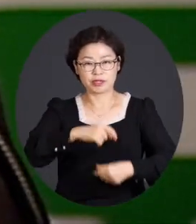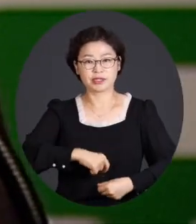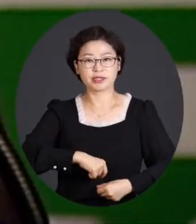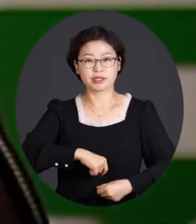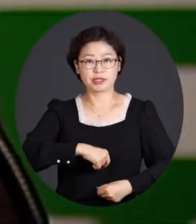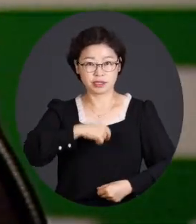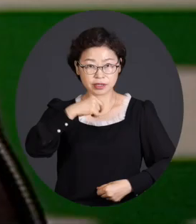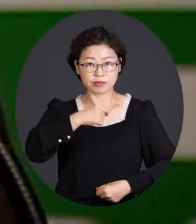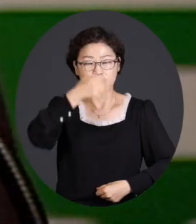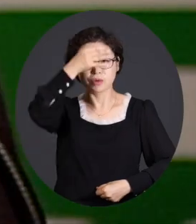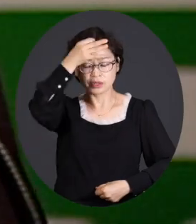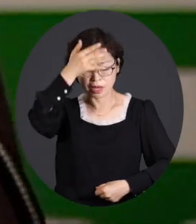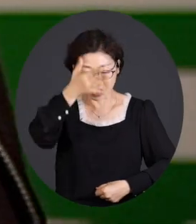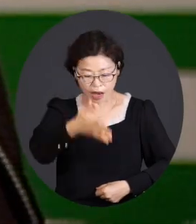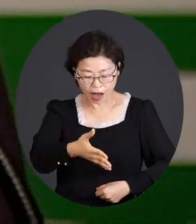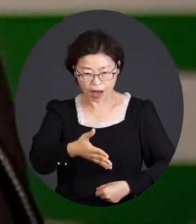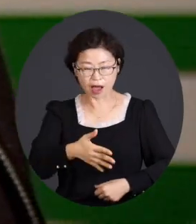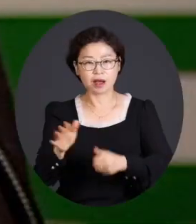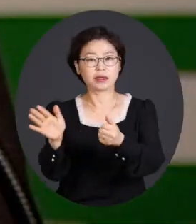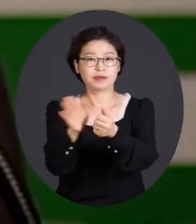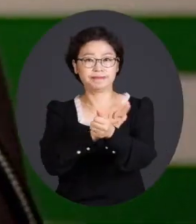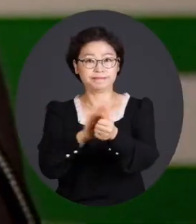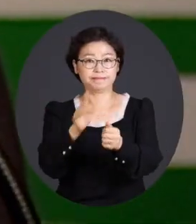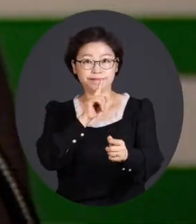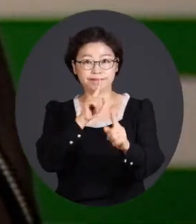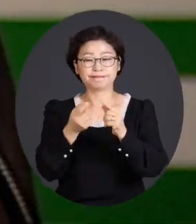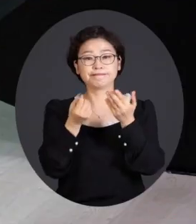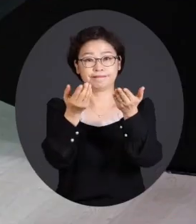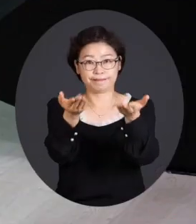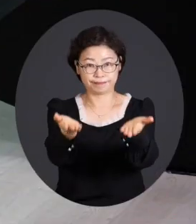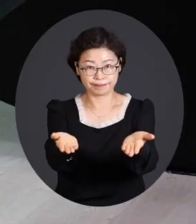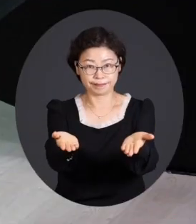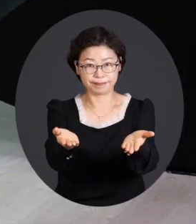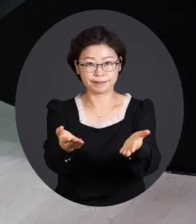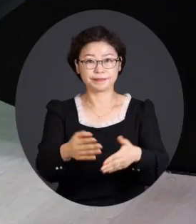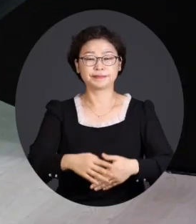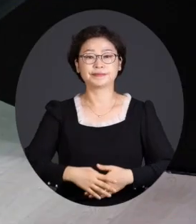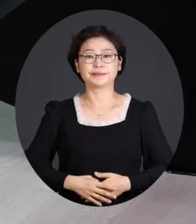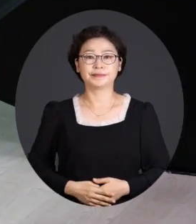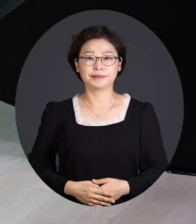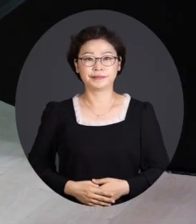진심으로 사과와 위로의 말씀을 드립니다.